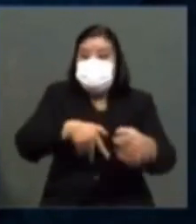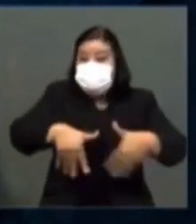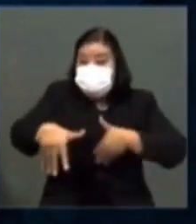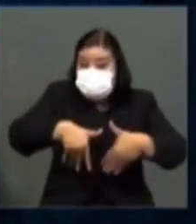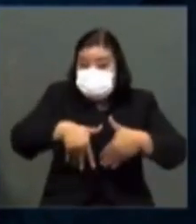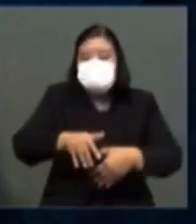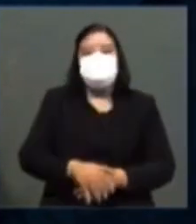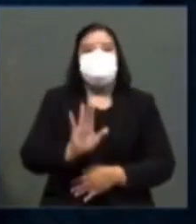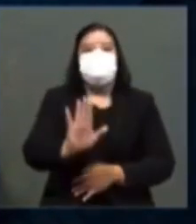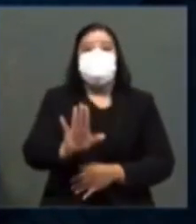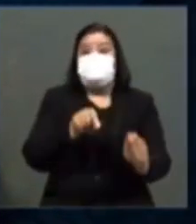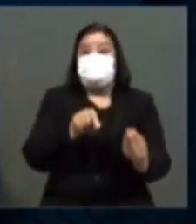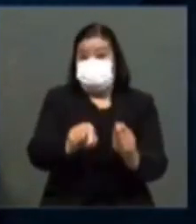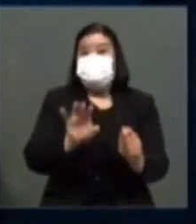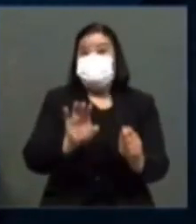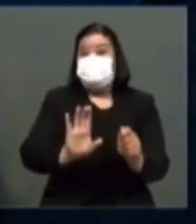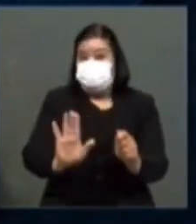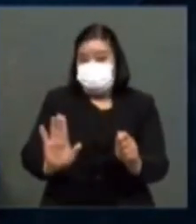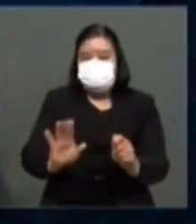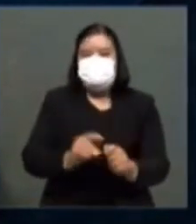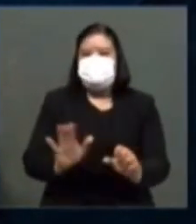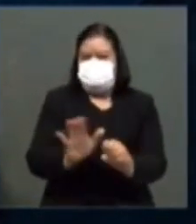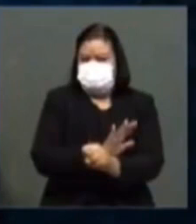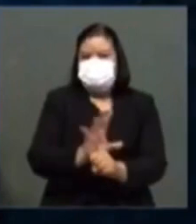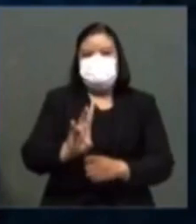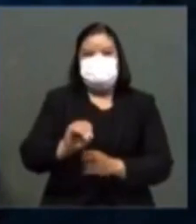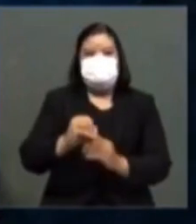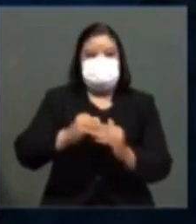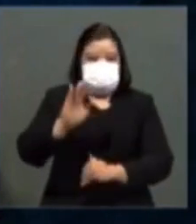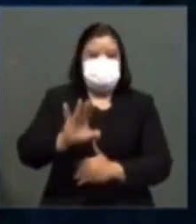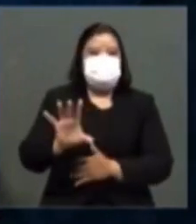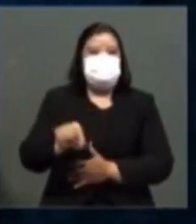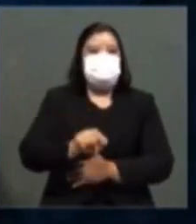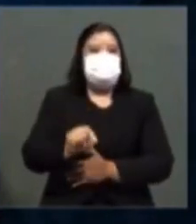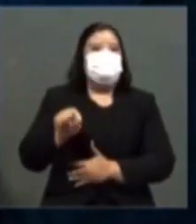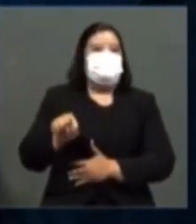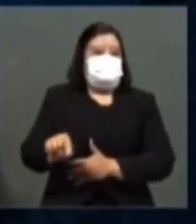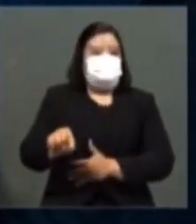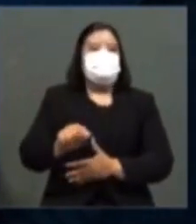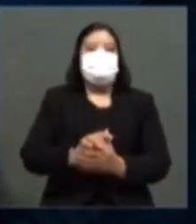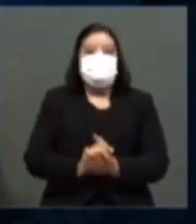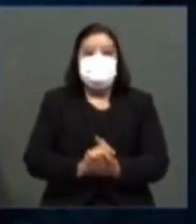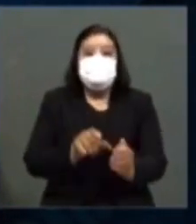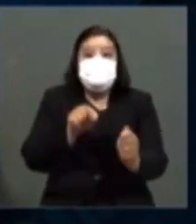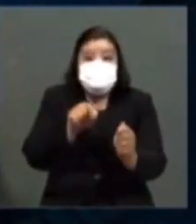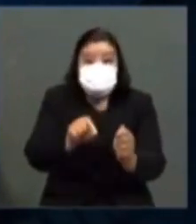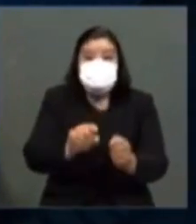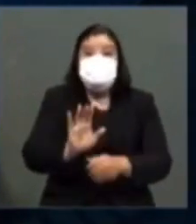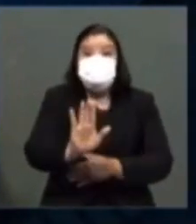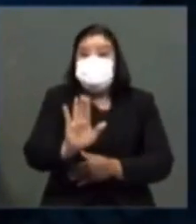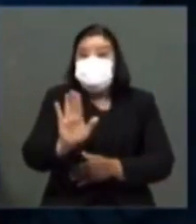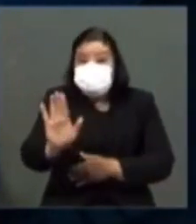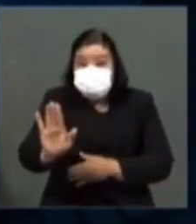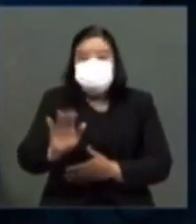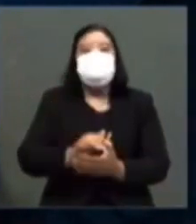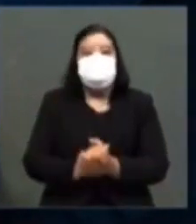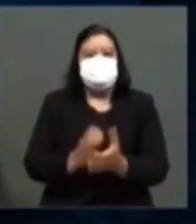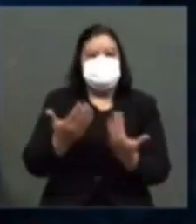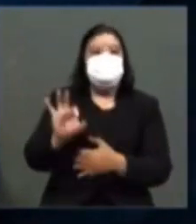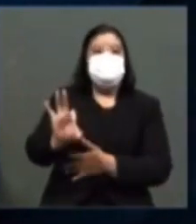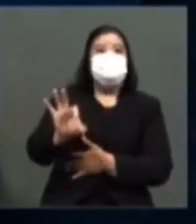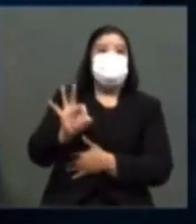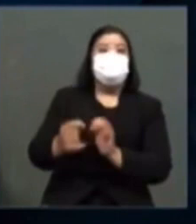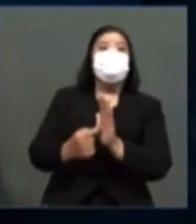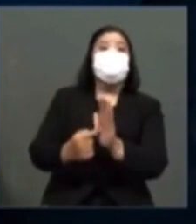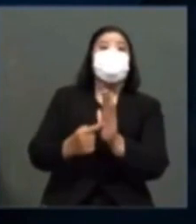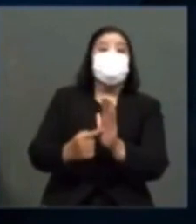อนั้นๆครอบคลุมให้เกิน 70% และหากอำเภอนั้นนะคะถูกเลือกเป็นอำเภอนำร่อง